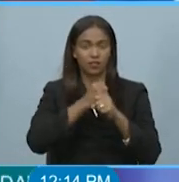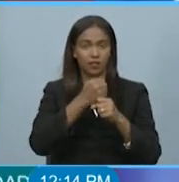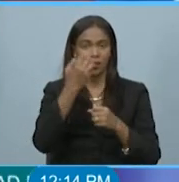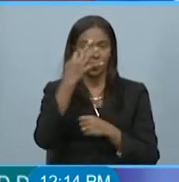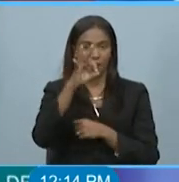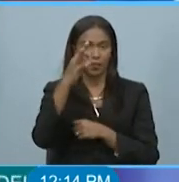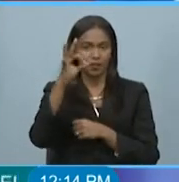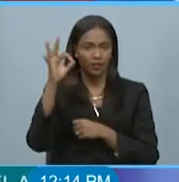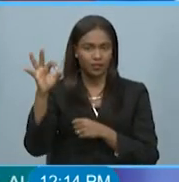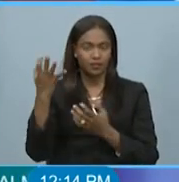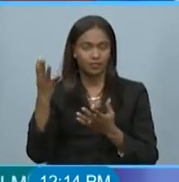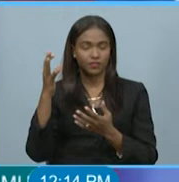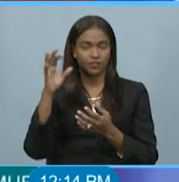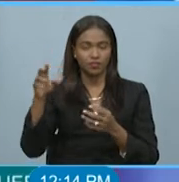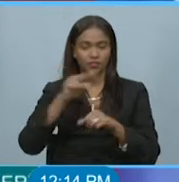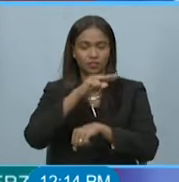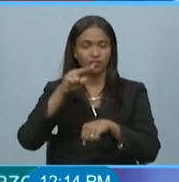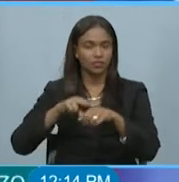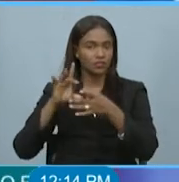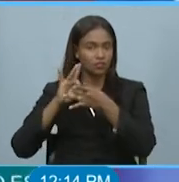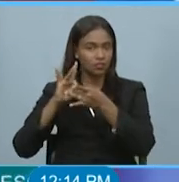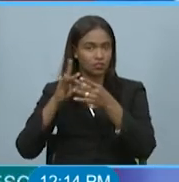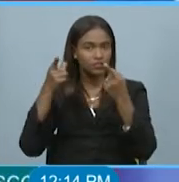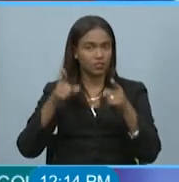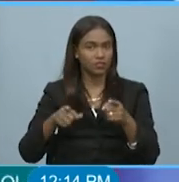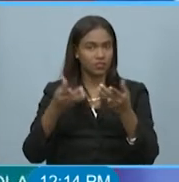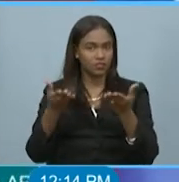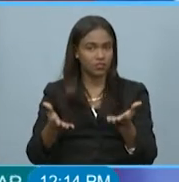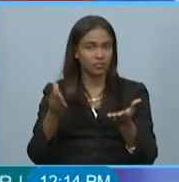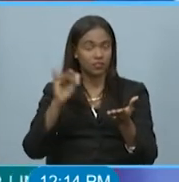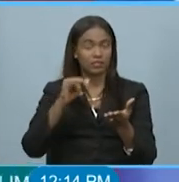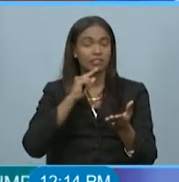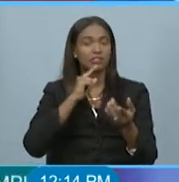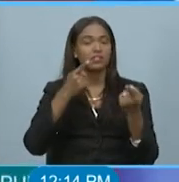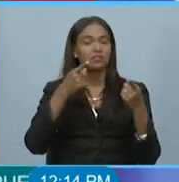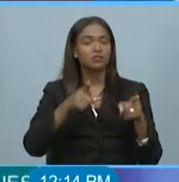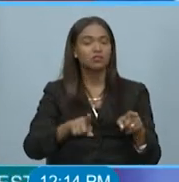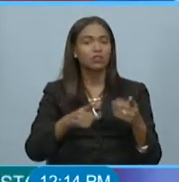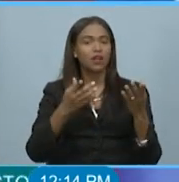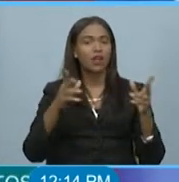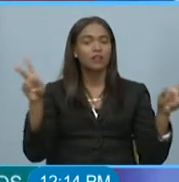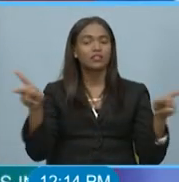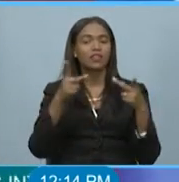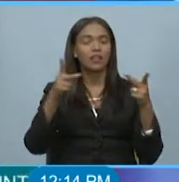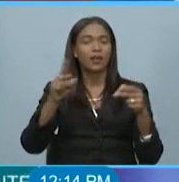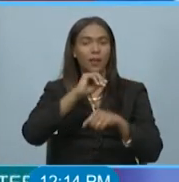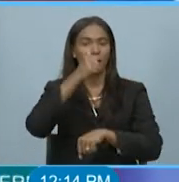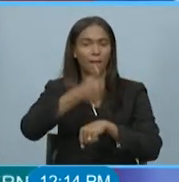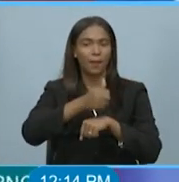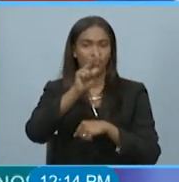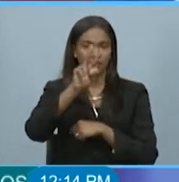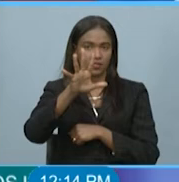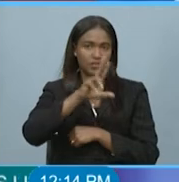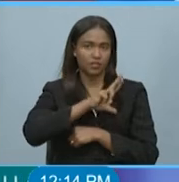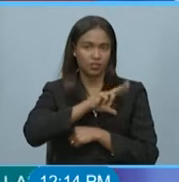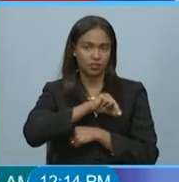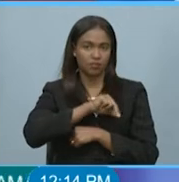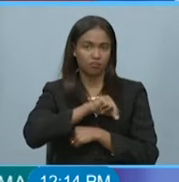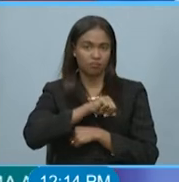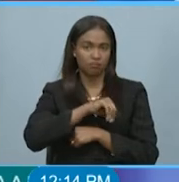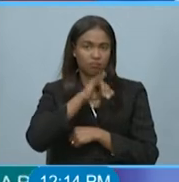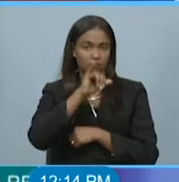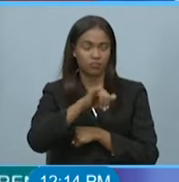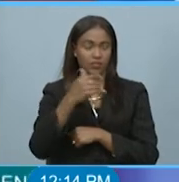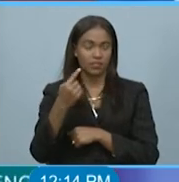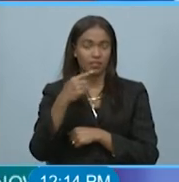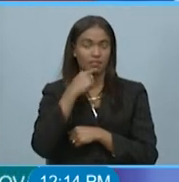delle Nazioni Unite ha istituito questa giornata e ha scelto di fissarne la celebrazione il 25 di novembre, una data che ricorda